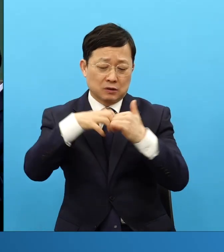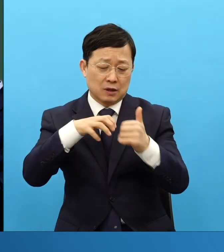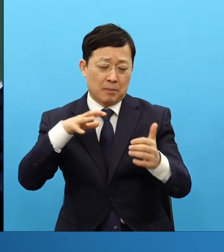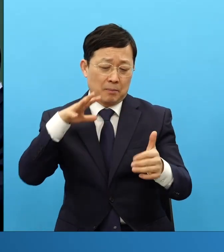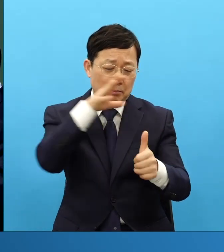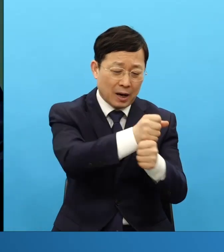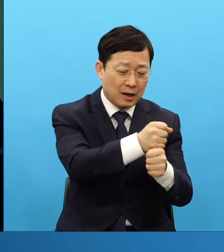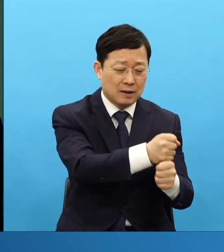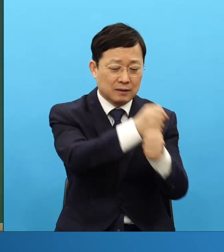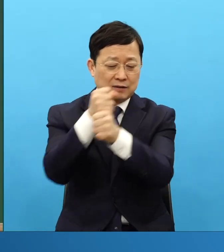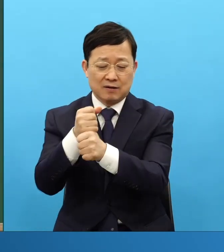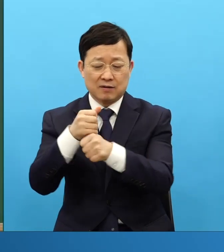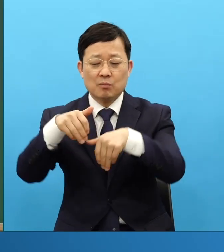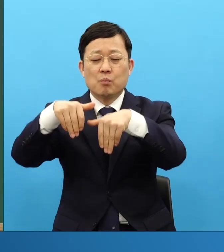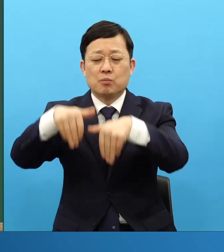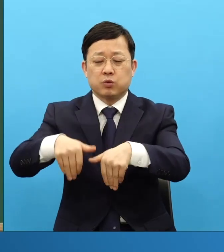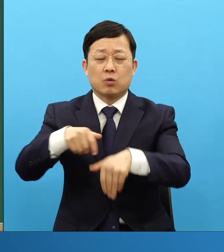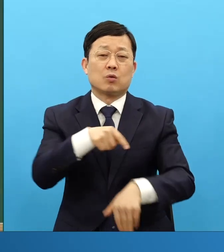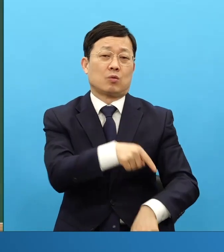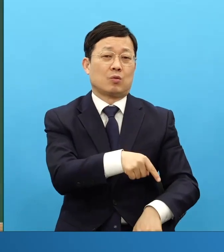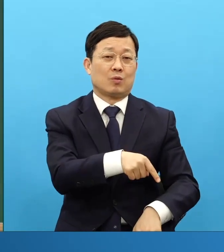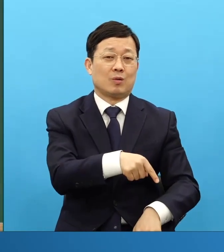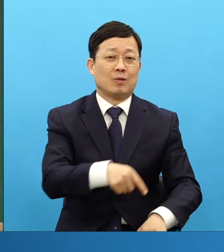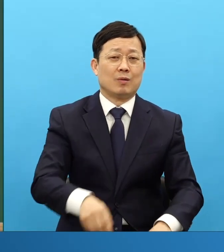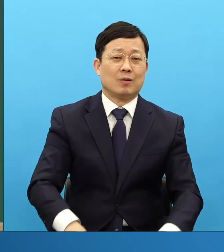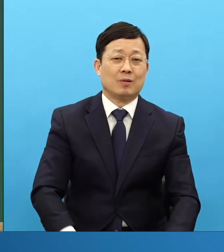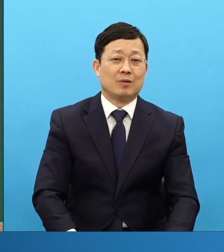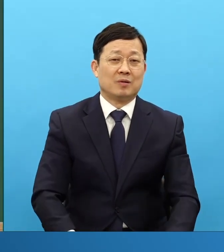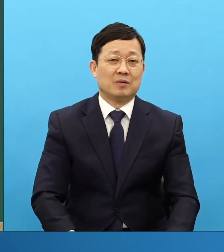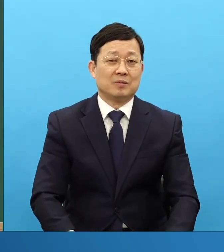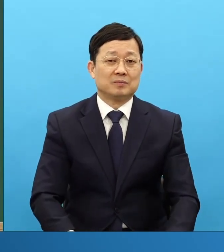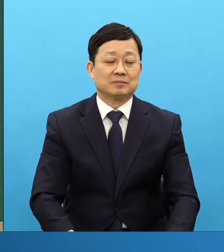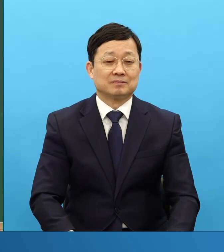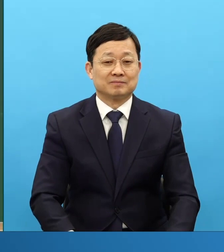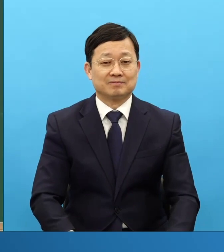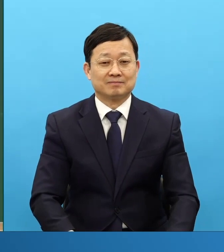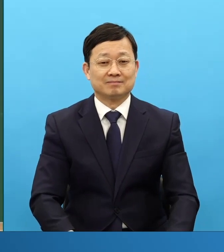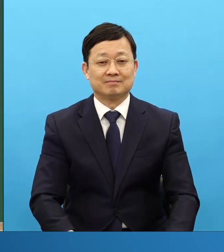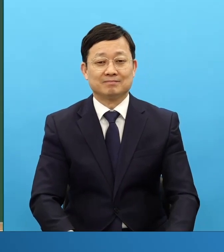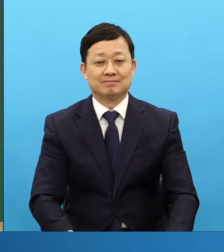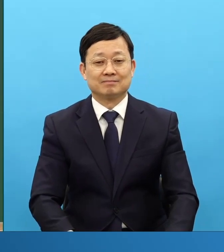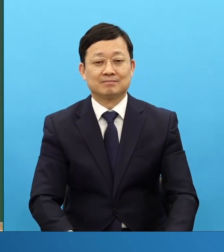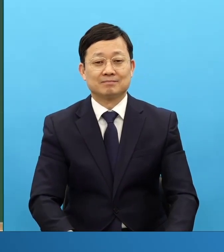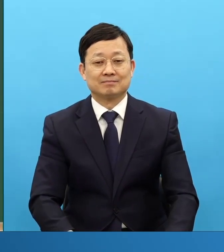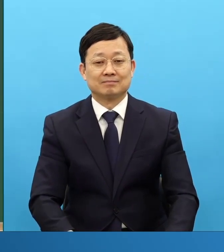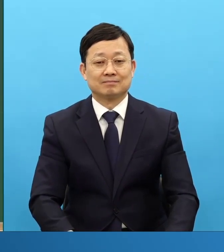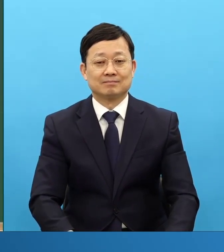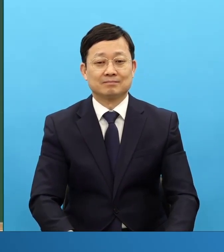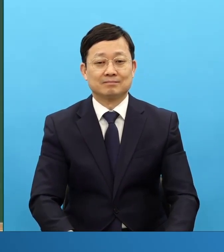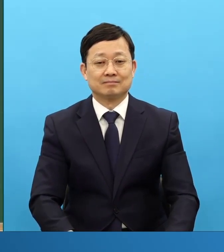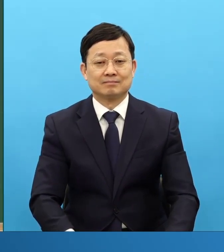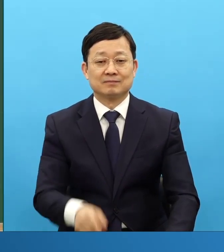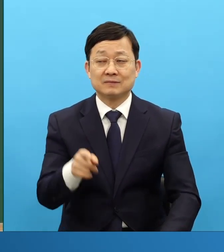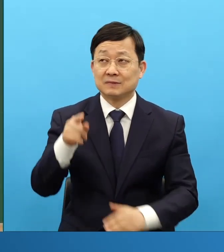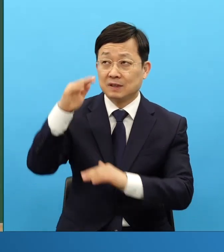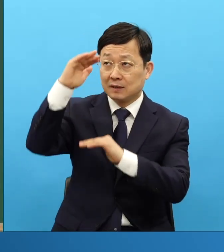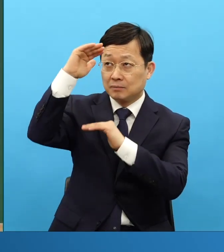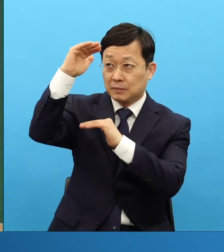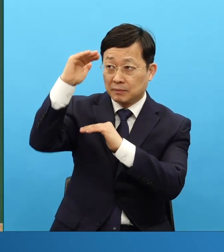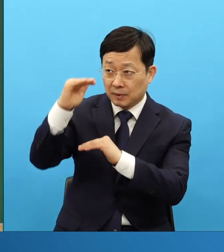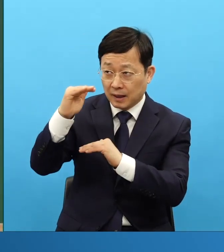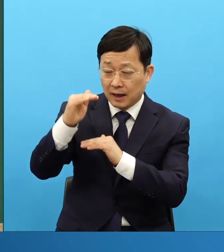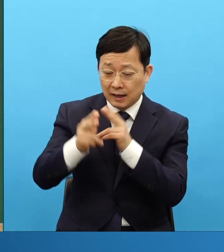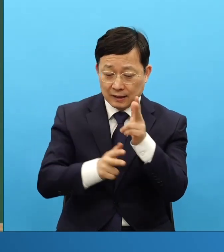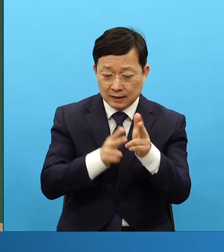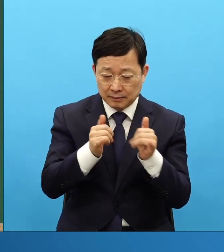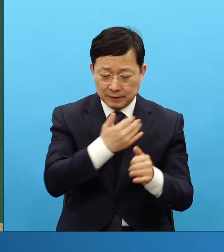captive. 그래서 이 메시지를 미리 붙잡았기 때문에요. But holding this message ahead of time, 이 사람들이